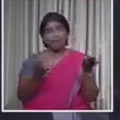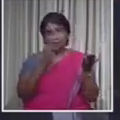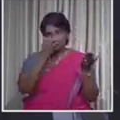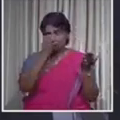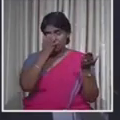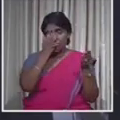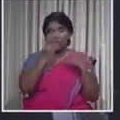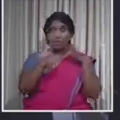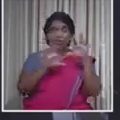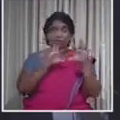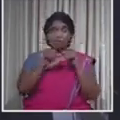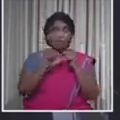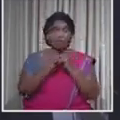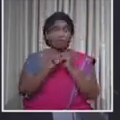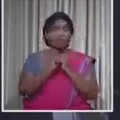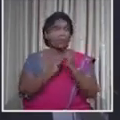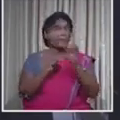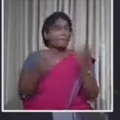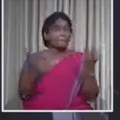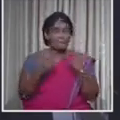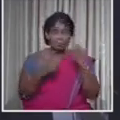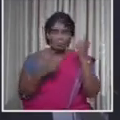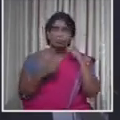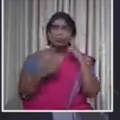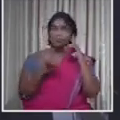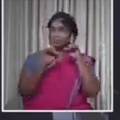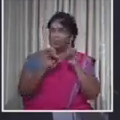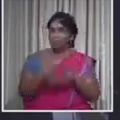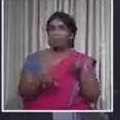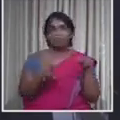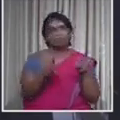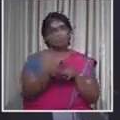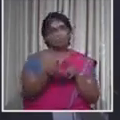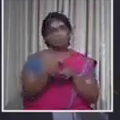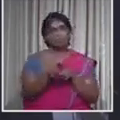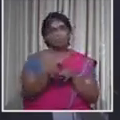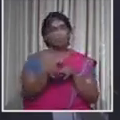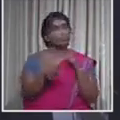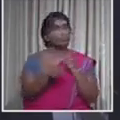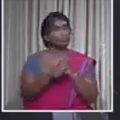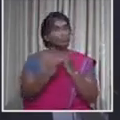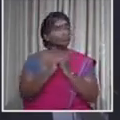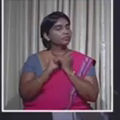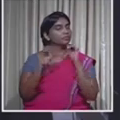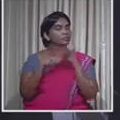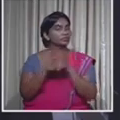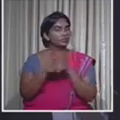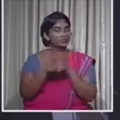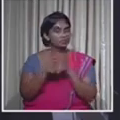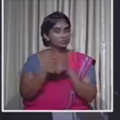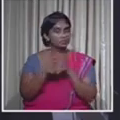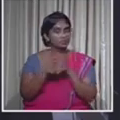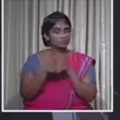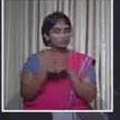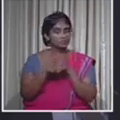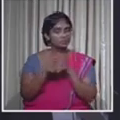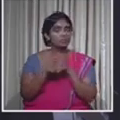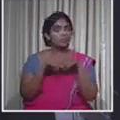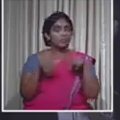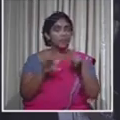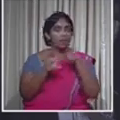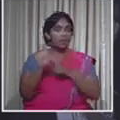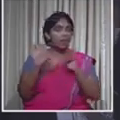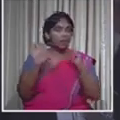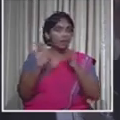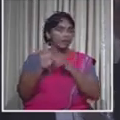එහෙම තෝරලා බේරලා මේ වැඩේ කරන්නත් බෑ කියලා අපි දන්නවා. ඉතින් ඒ නිසා රාජ්‍ය සේවයට මේ අවුරුදු 60